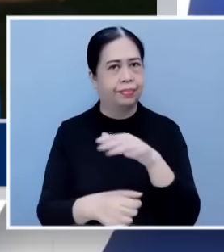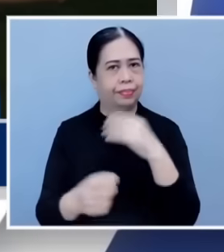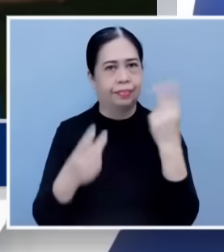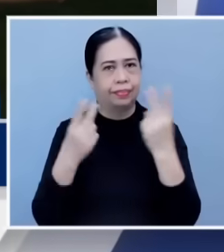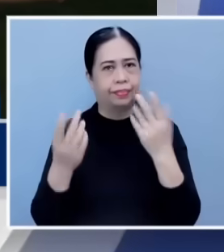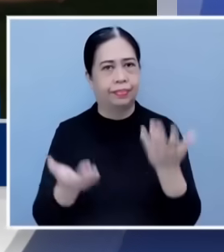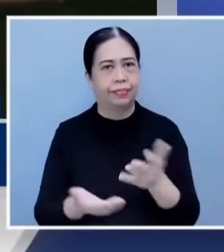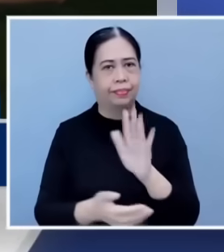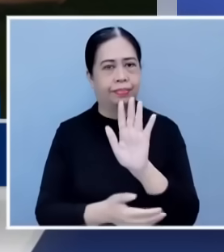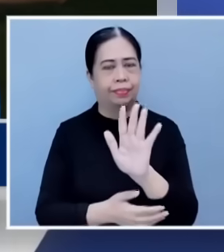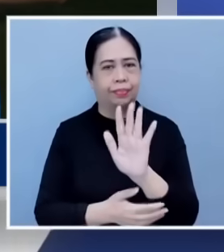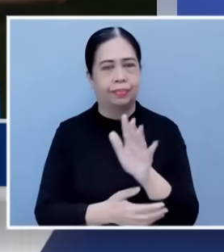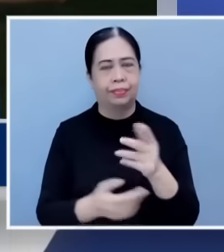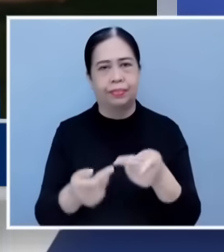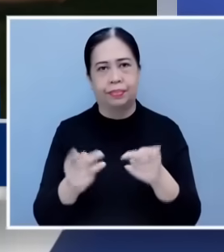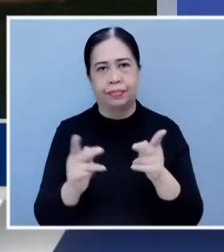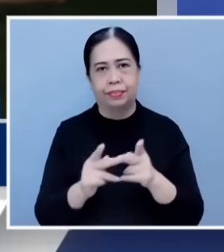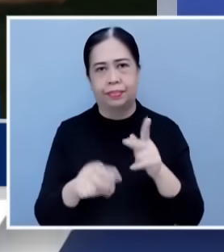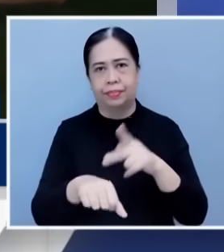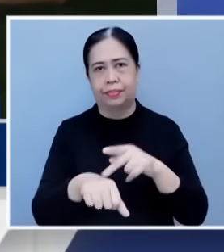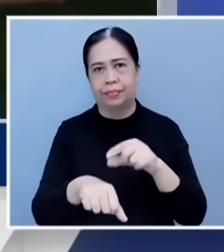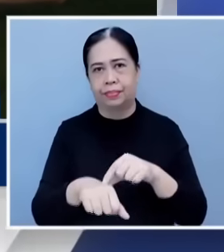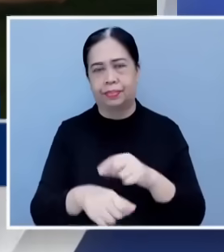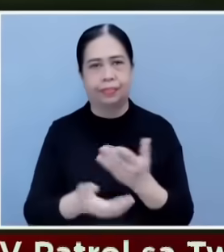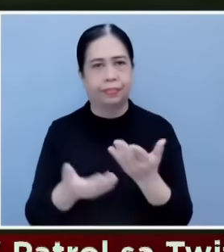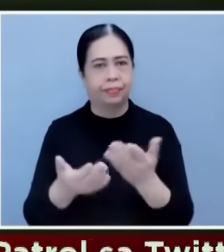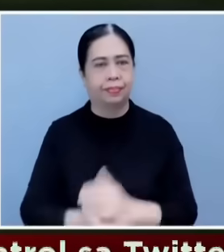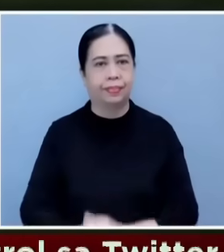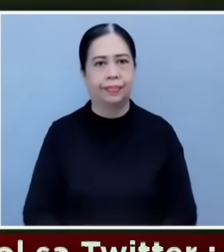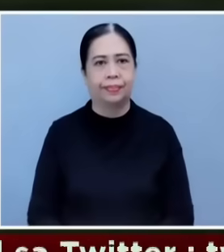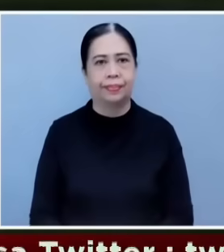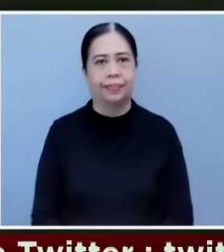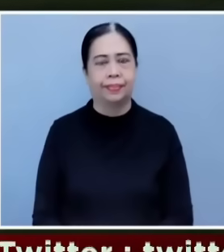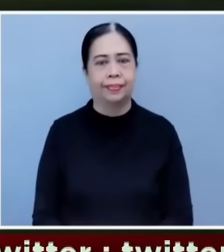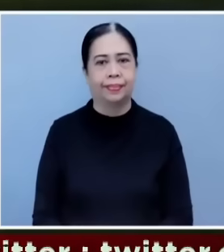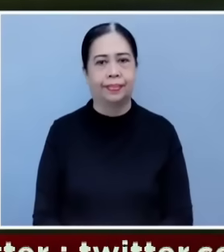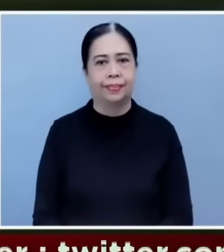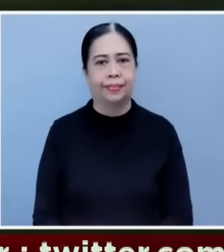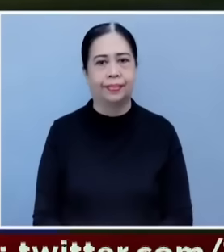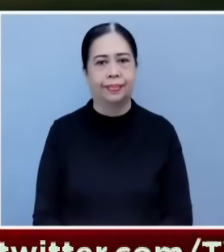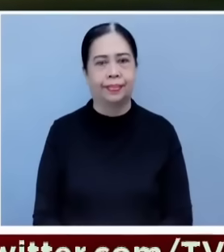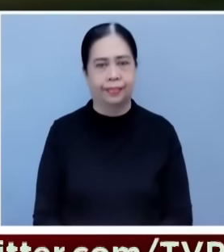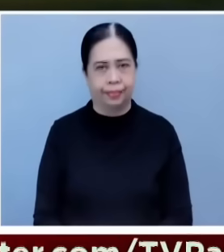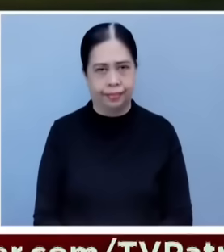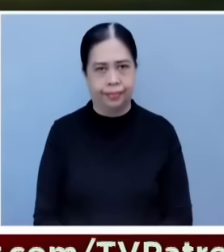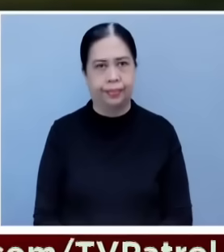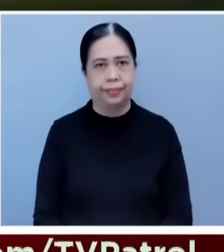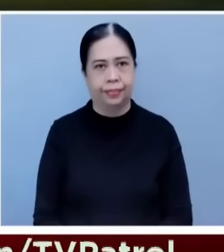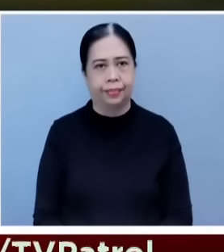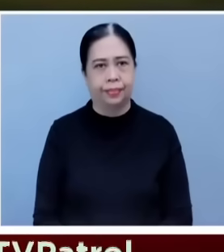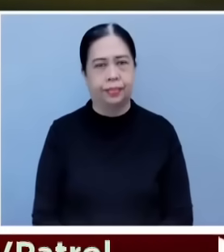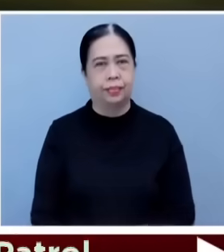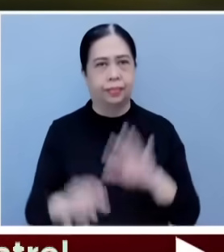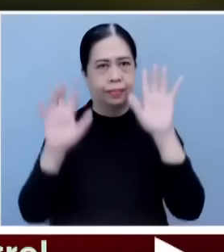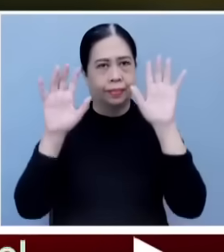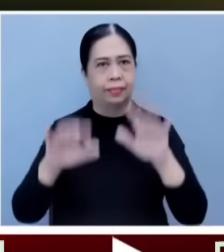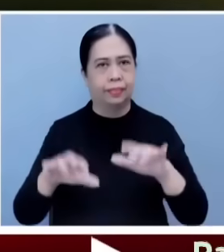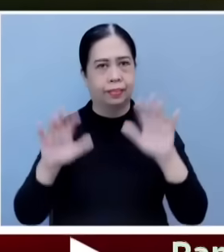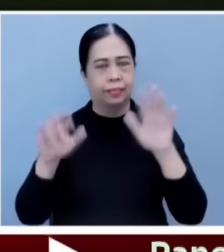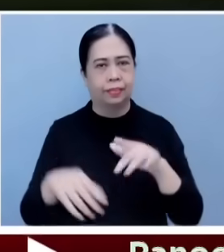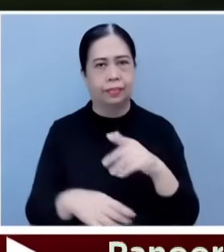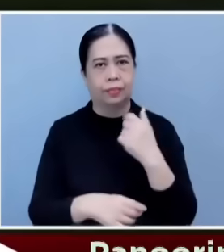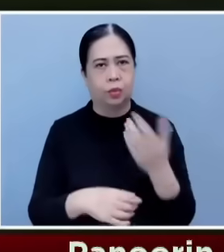sa natural lugar? Yes, kabayan, naging maulan nga ang panahon